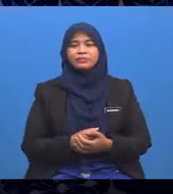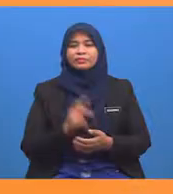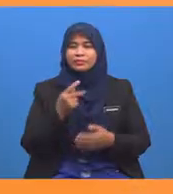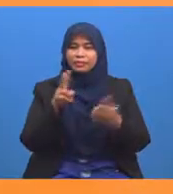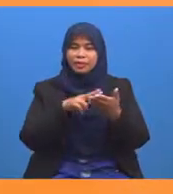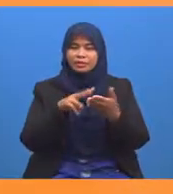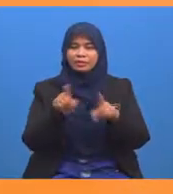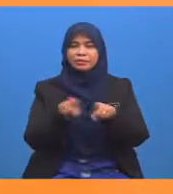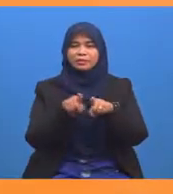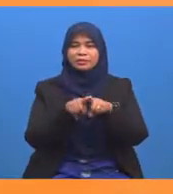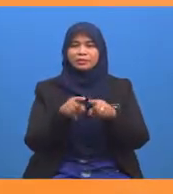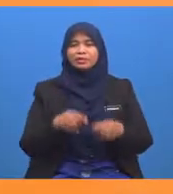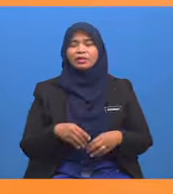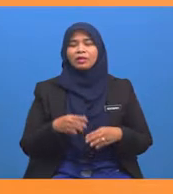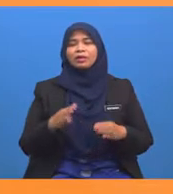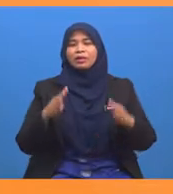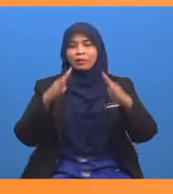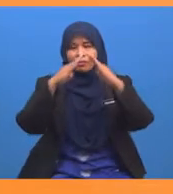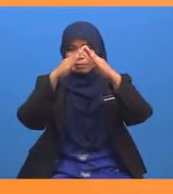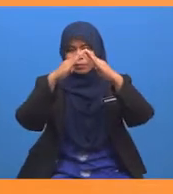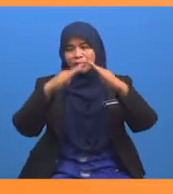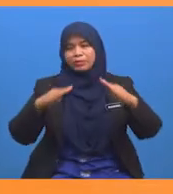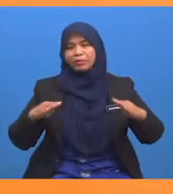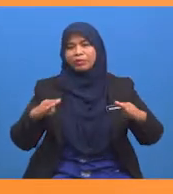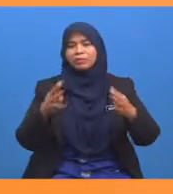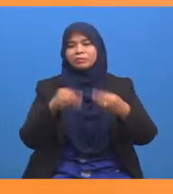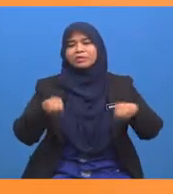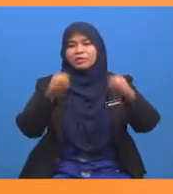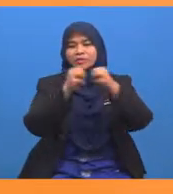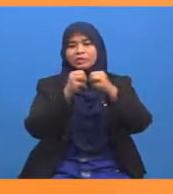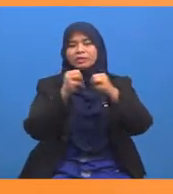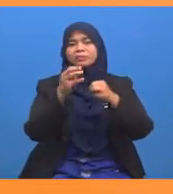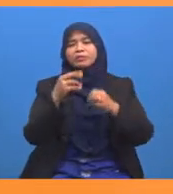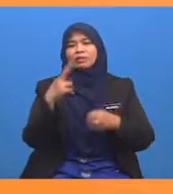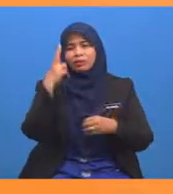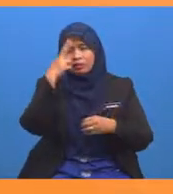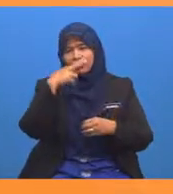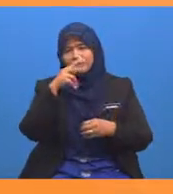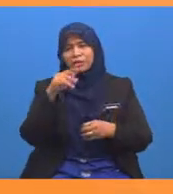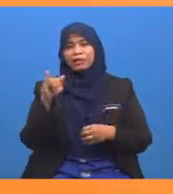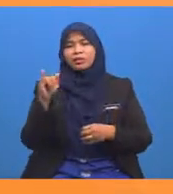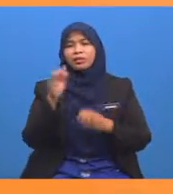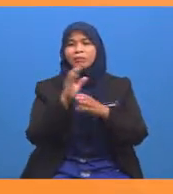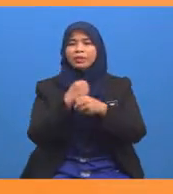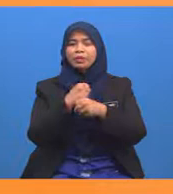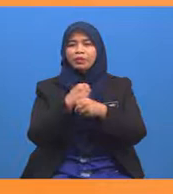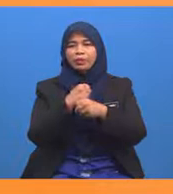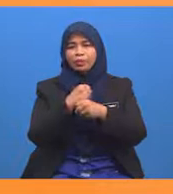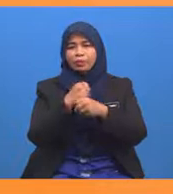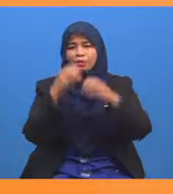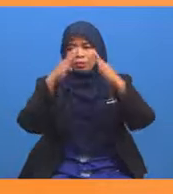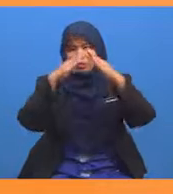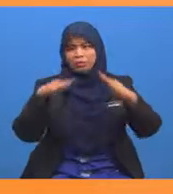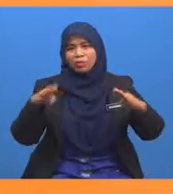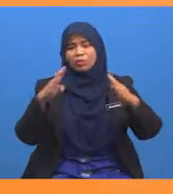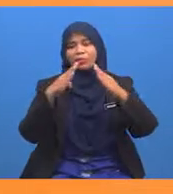jawapannya. Bumbung masjid menyerupai bentuk bumbung rumah limas,